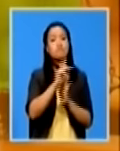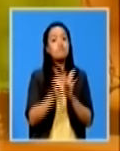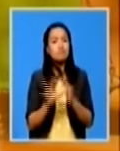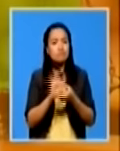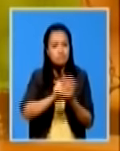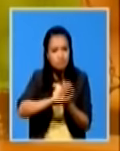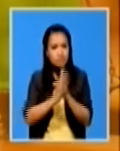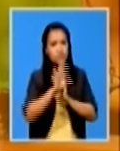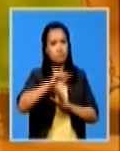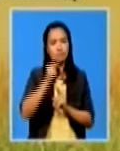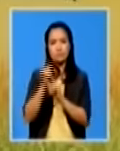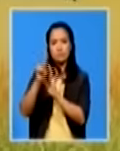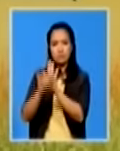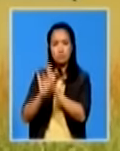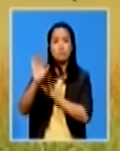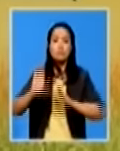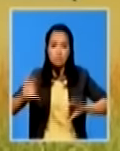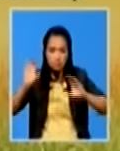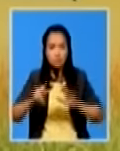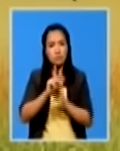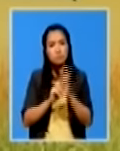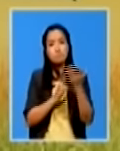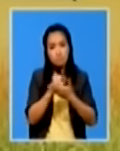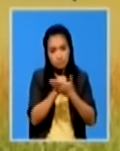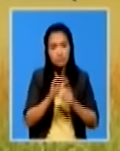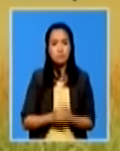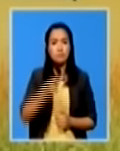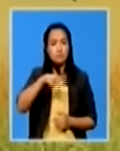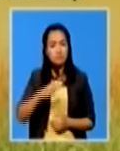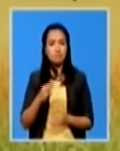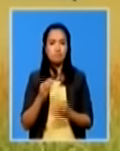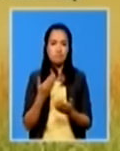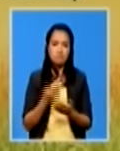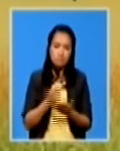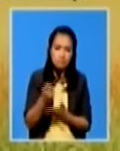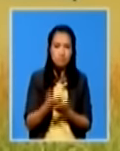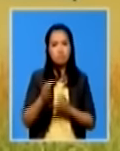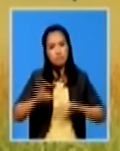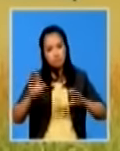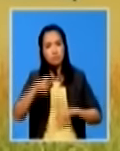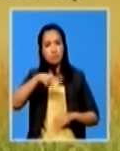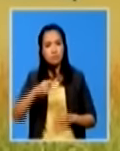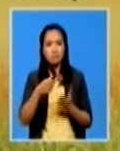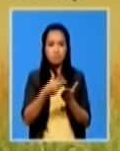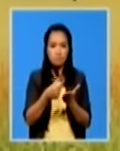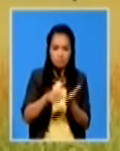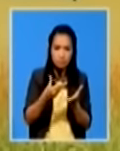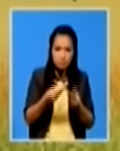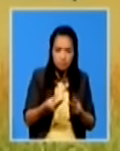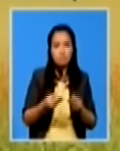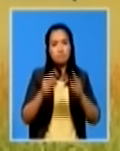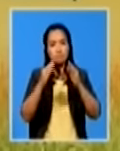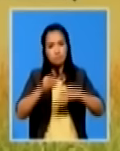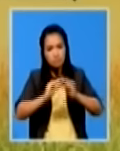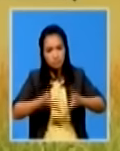งปฏิรูปตามนโยบายรัฐบาลอาทิประมวลกฎหมายยาเสพติดพรบจัดซื้อจัดจ้างภาครัฐพรบภาษีที่ดินและสิ่งปลูกสร้างพรบ